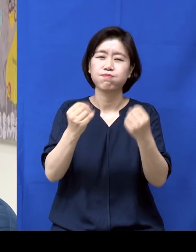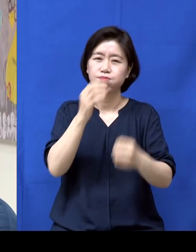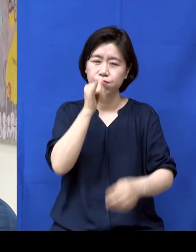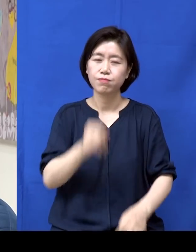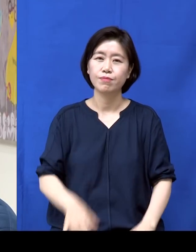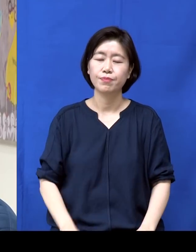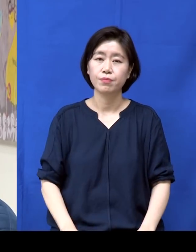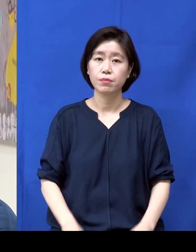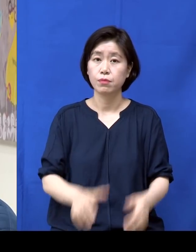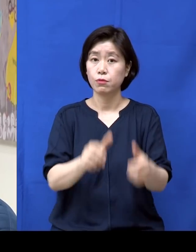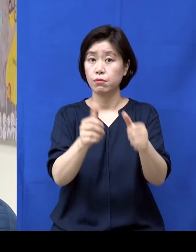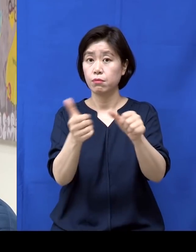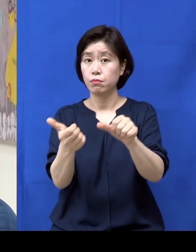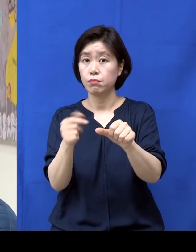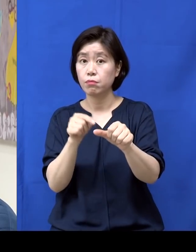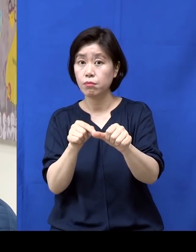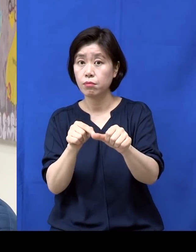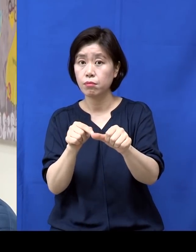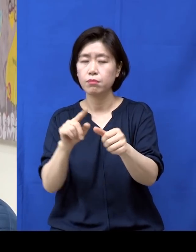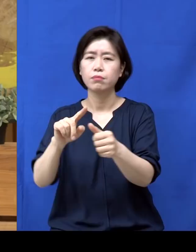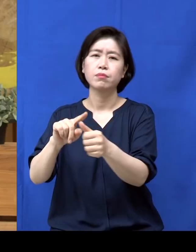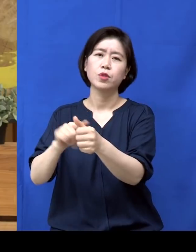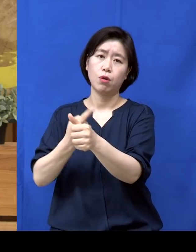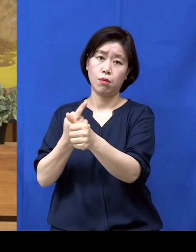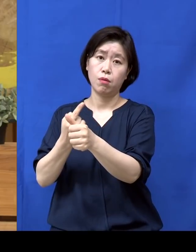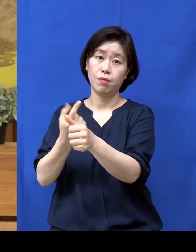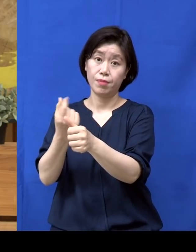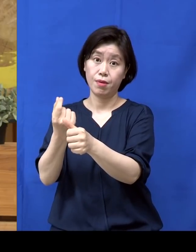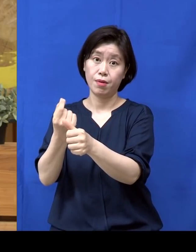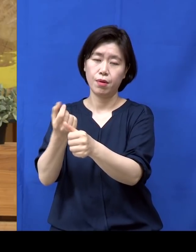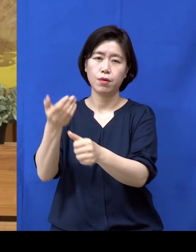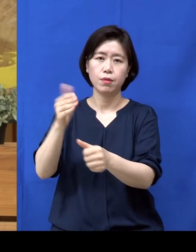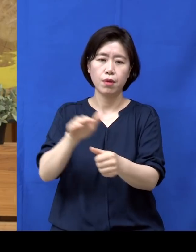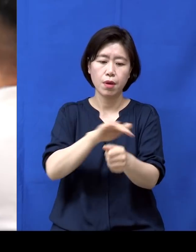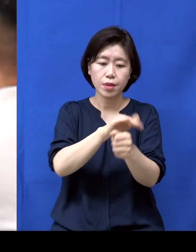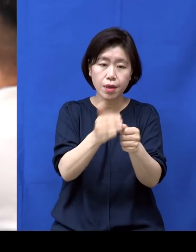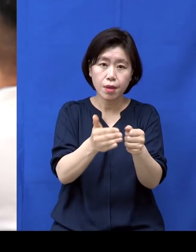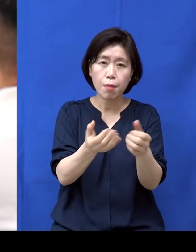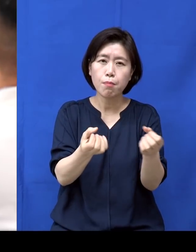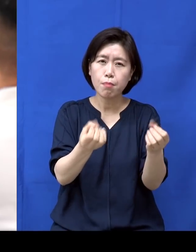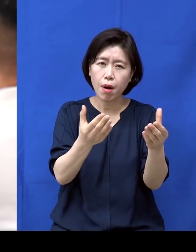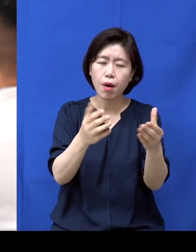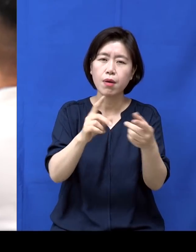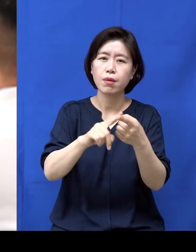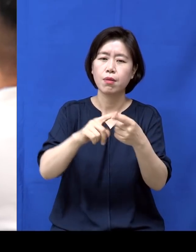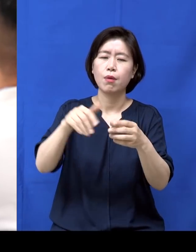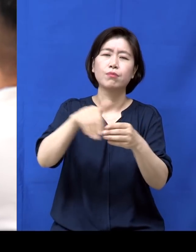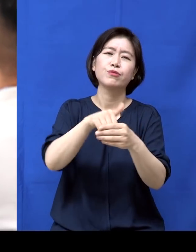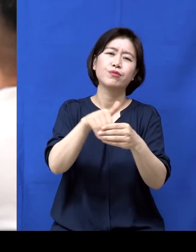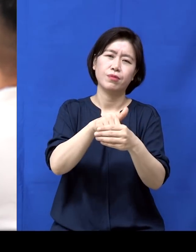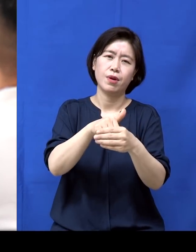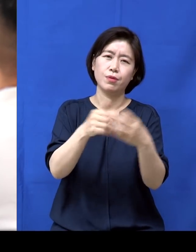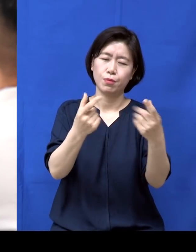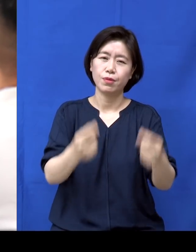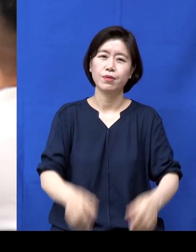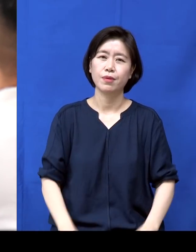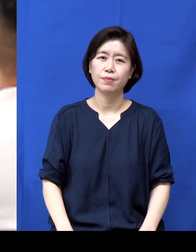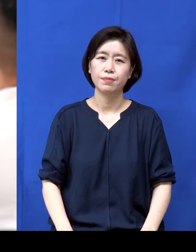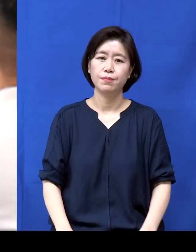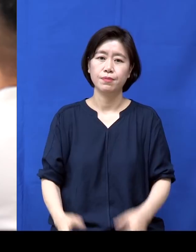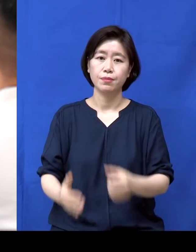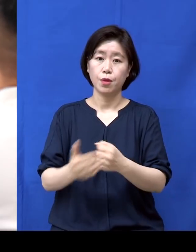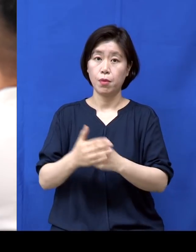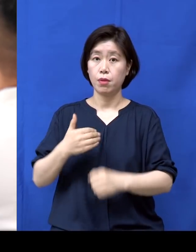죽음은 자연현상인데 네. 장례는 문화현상이거든요. 그렇죠, 그렇죠. 그래서 장례 지도사이자 목회자로서 네. 어떤